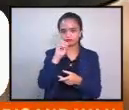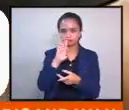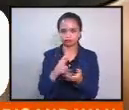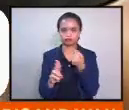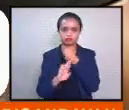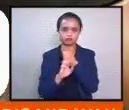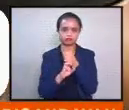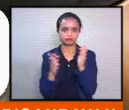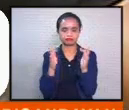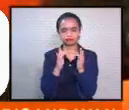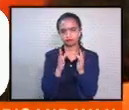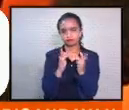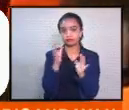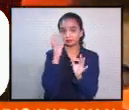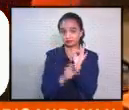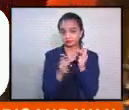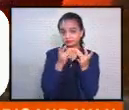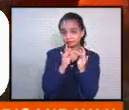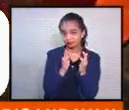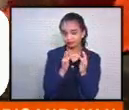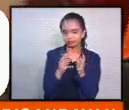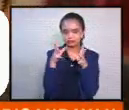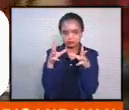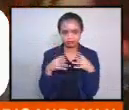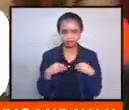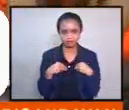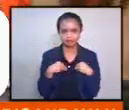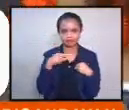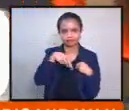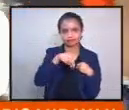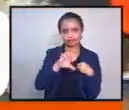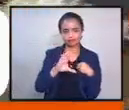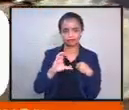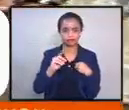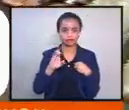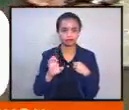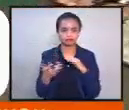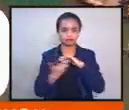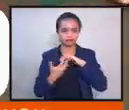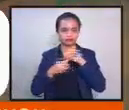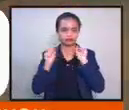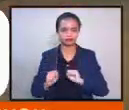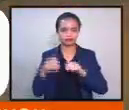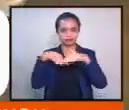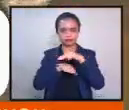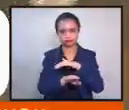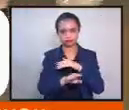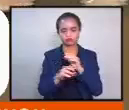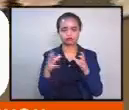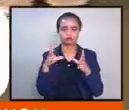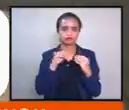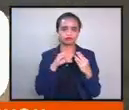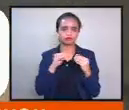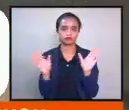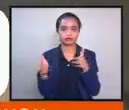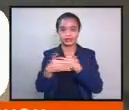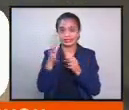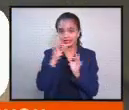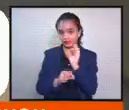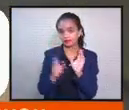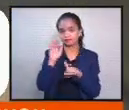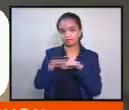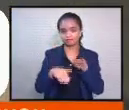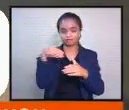online booking. Kapag online, tatanggap ng QR code ang customer para makapasok sa isang chat room. Kapag walk-in